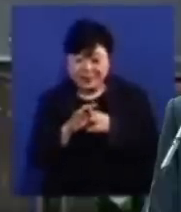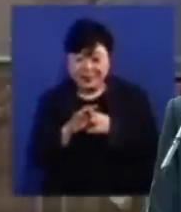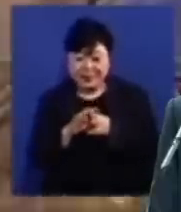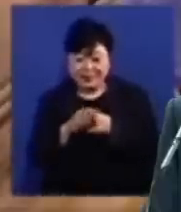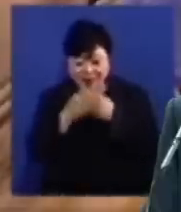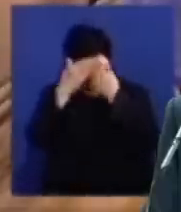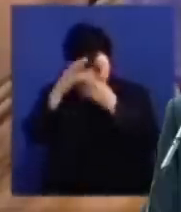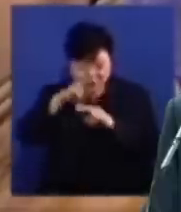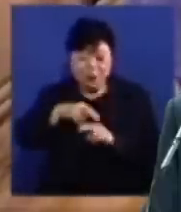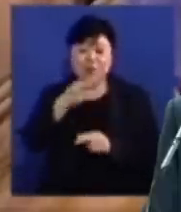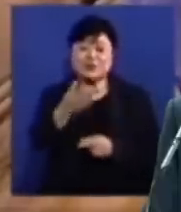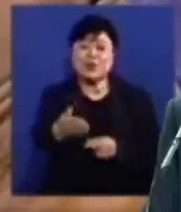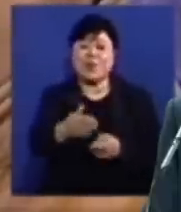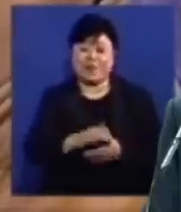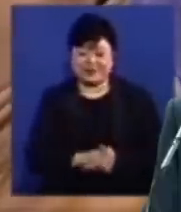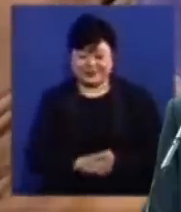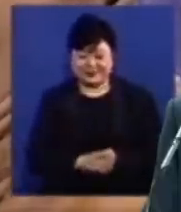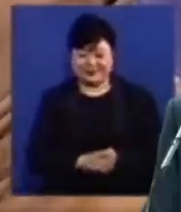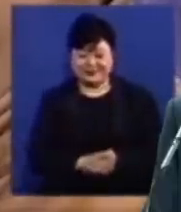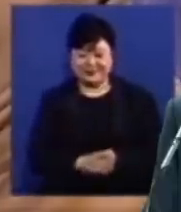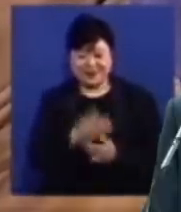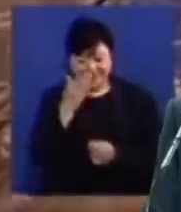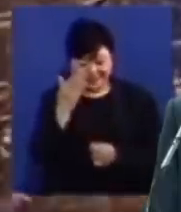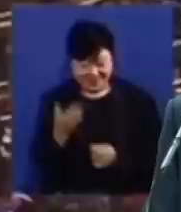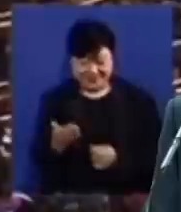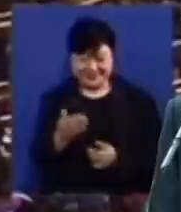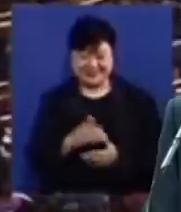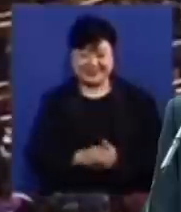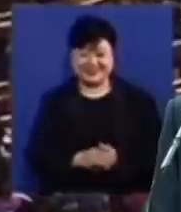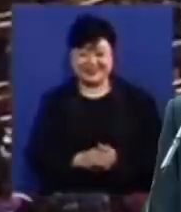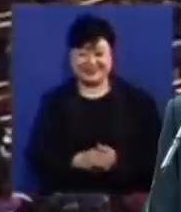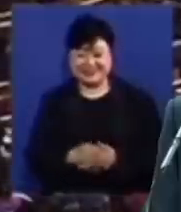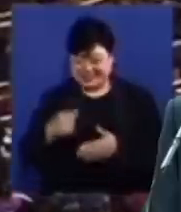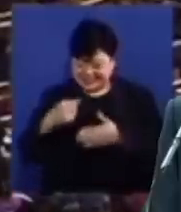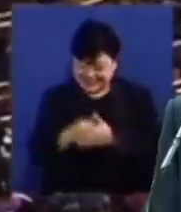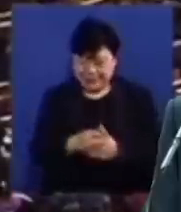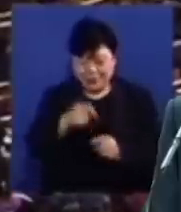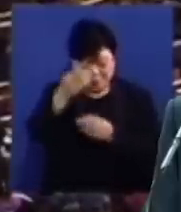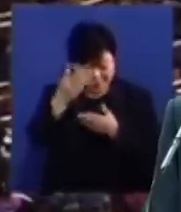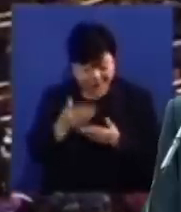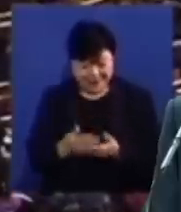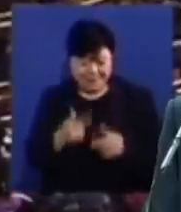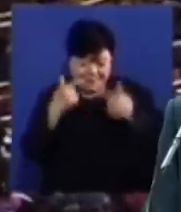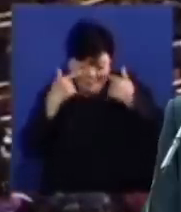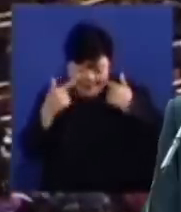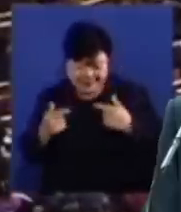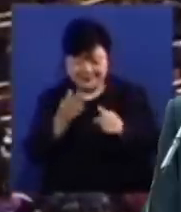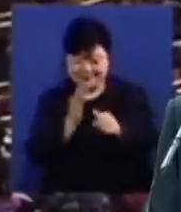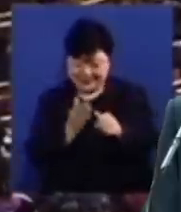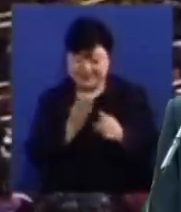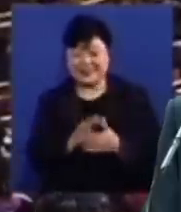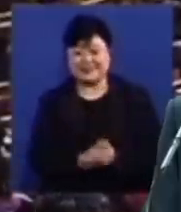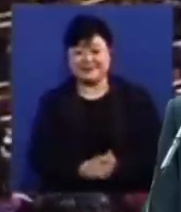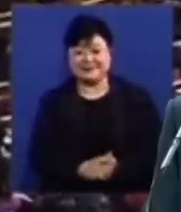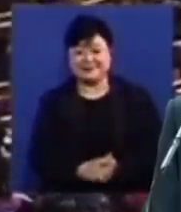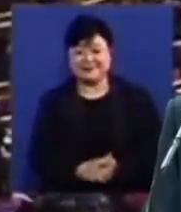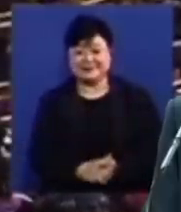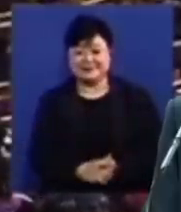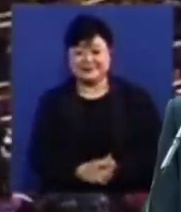주는 것이 선물이지요. 그러므로 여러분은 오늘 담대하게 구원받은 것을 확신하시기를 주님 이름으로